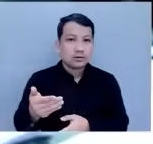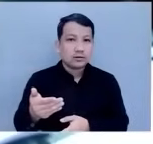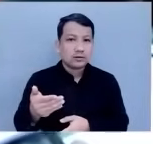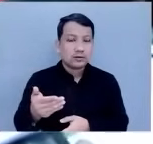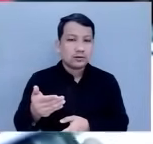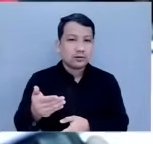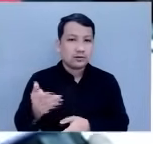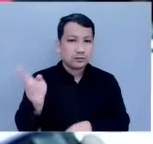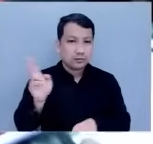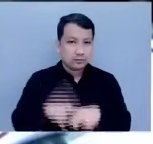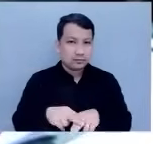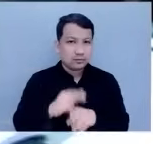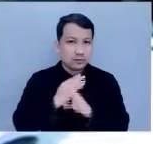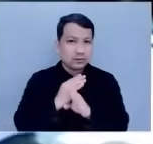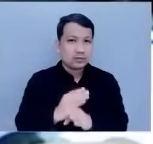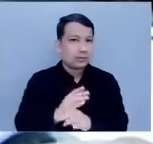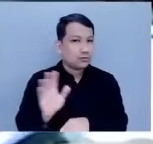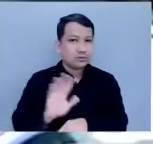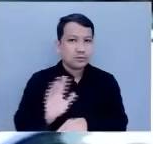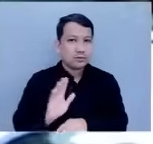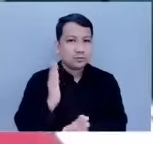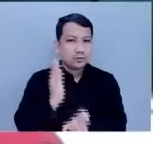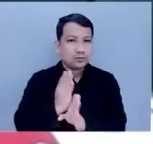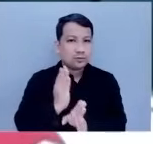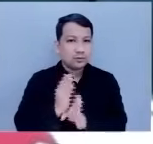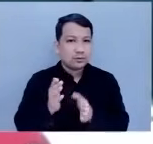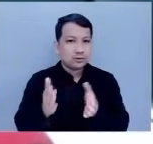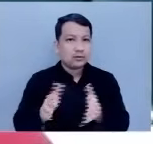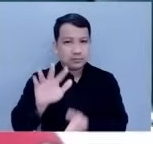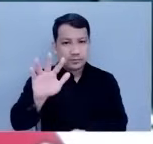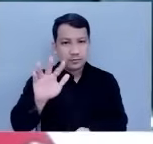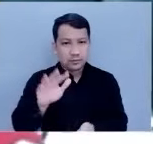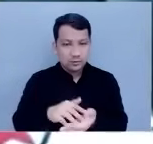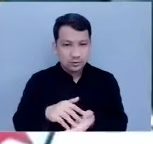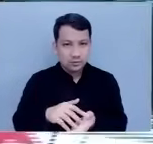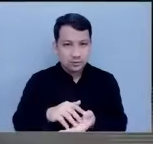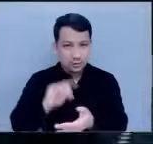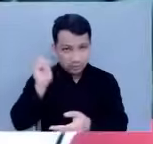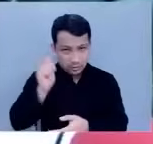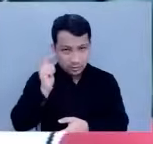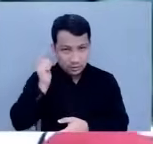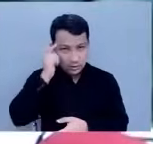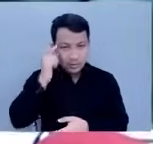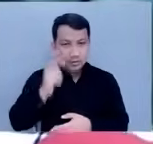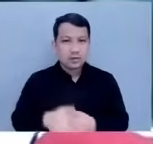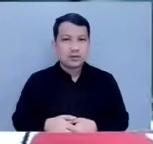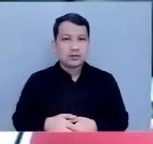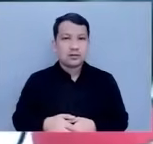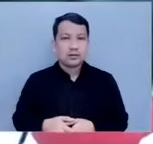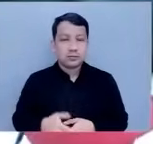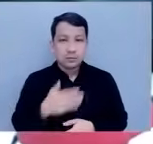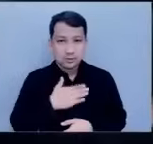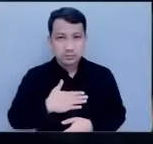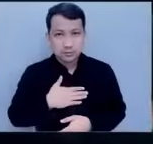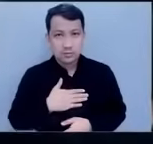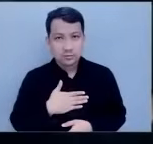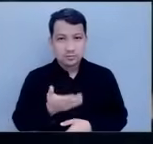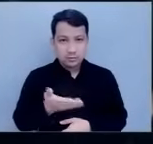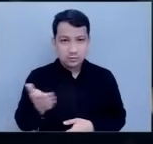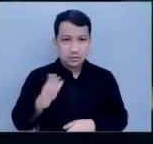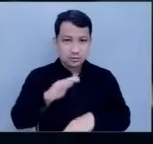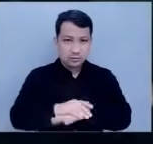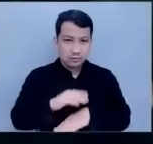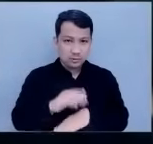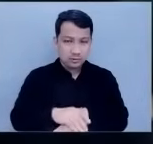penalty nito, kaya iwasan niyo po dumaan ng backday. 5,000 na po. Nagkabo ang government po kayo, sir? Opo. Sinubukan pa niya makiusap na kung pwedeng warning lang